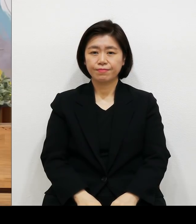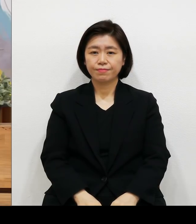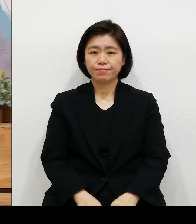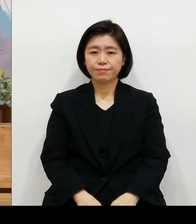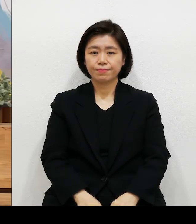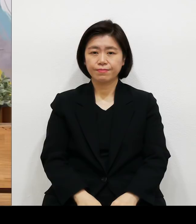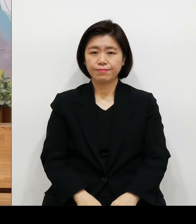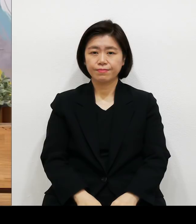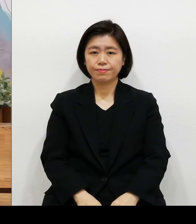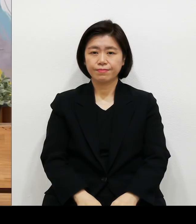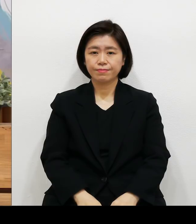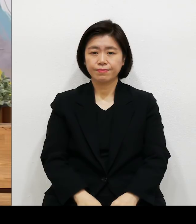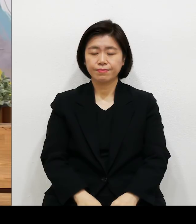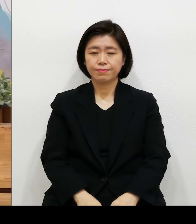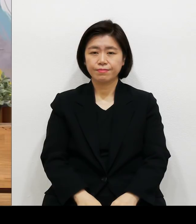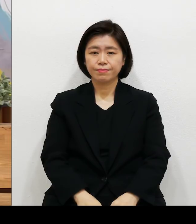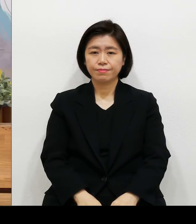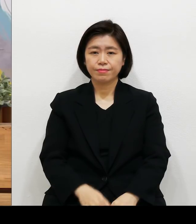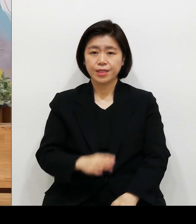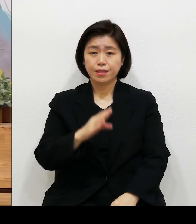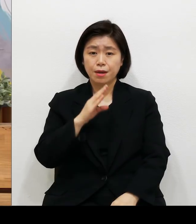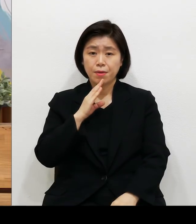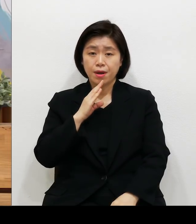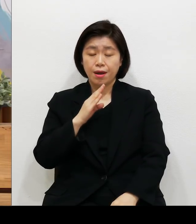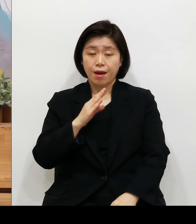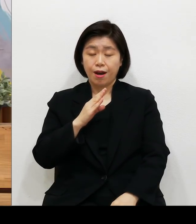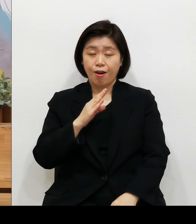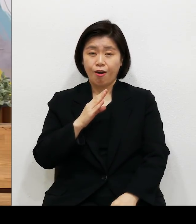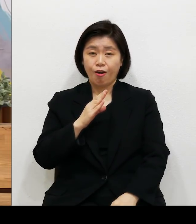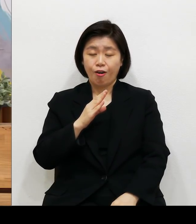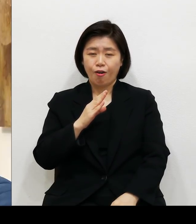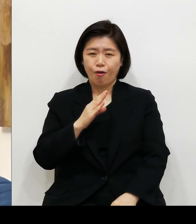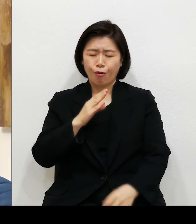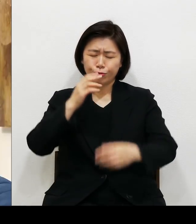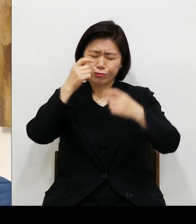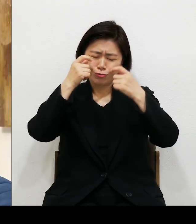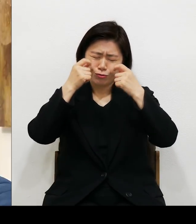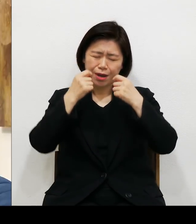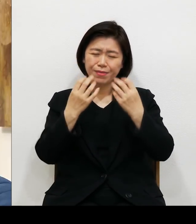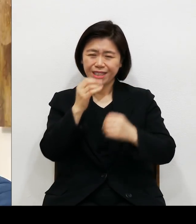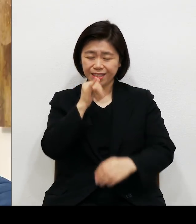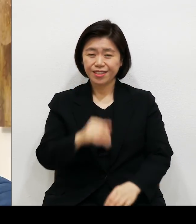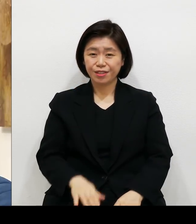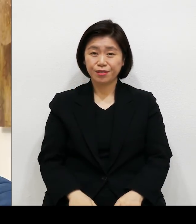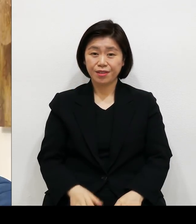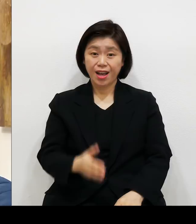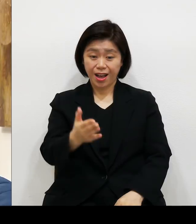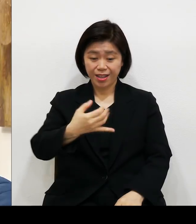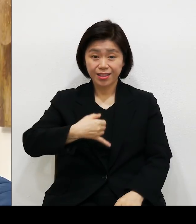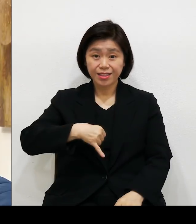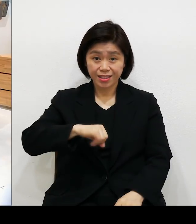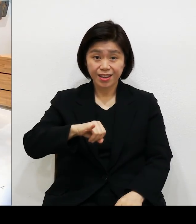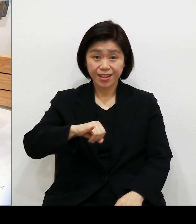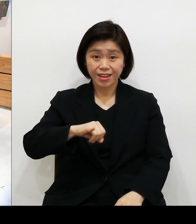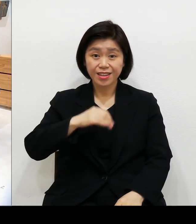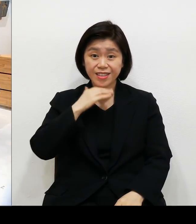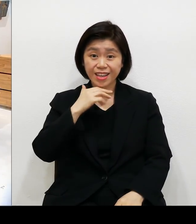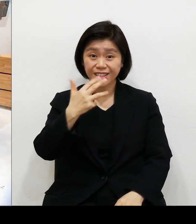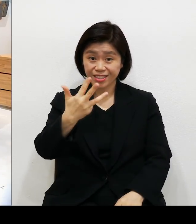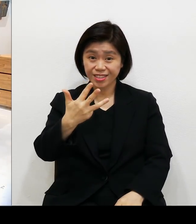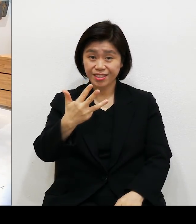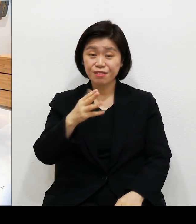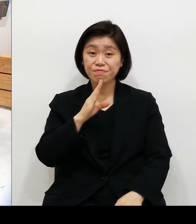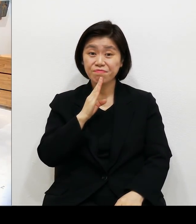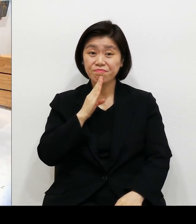하고. 아유, 정말 얼마나 눈물겨웠는지. 지금 사랑이 8살 됐어요, 올해? 예, 이제 3월부터 학교 입학해야 학교 가요? 합니다. 드디어 네. 학교 가요?